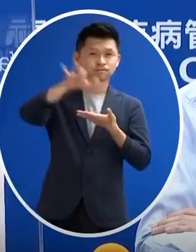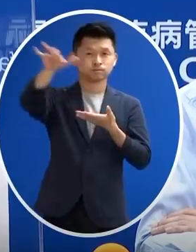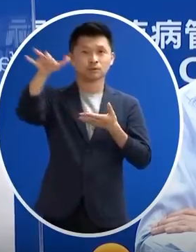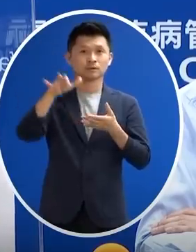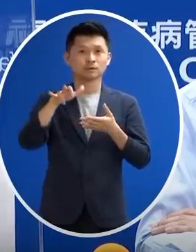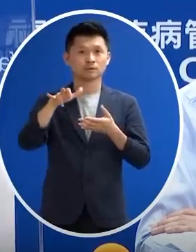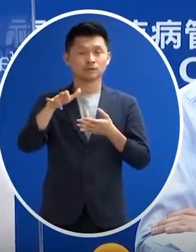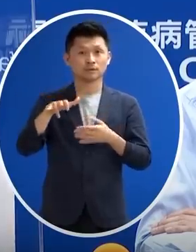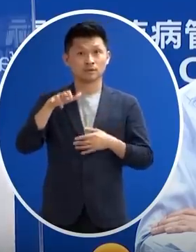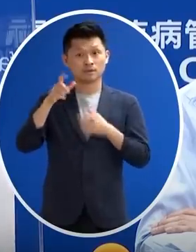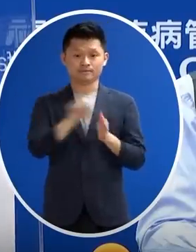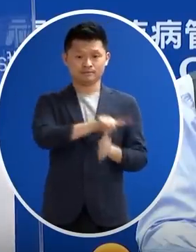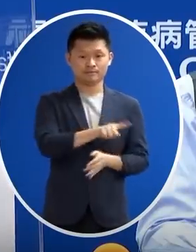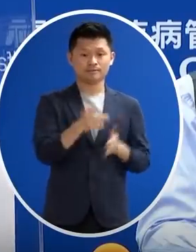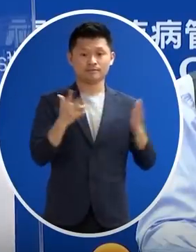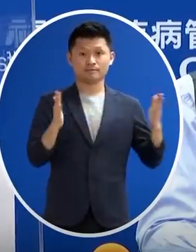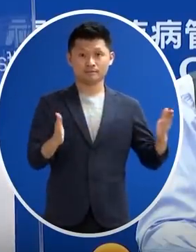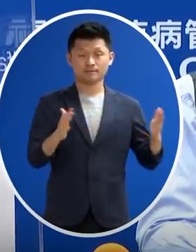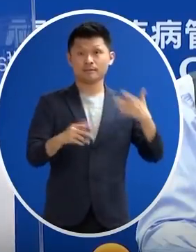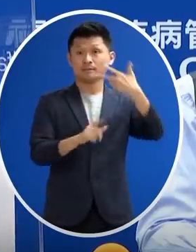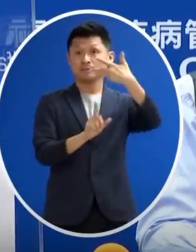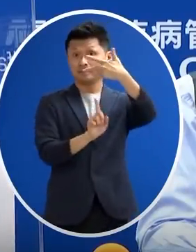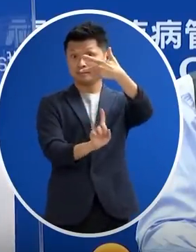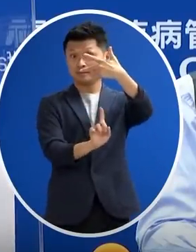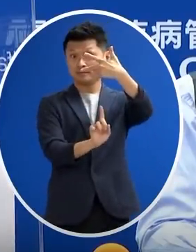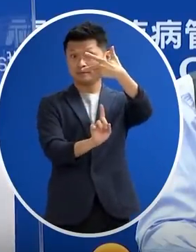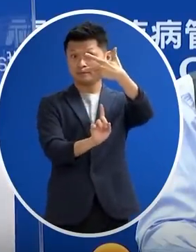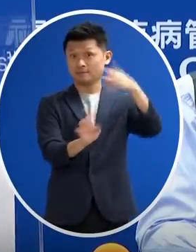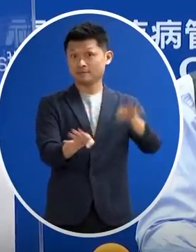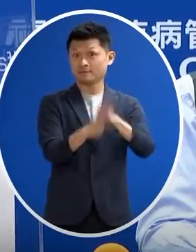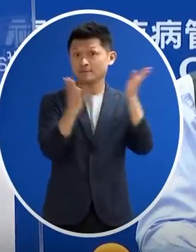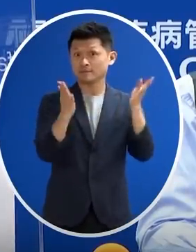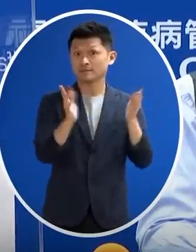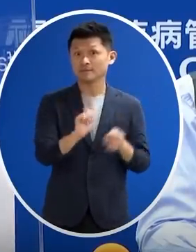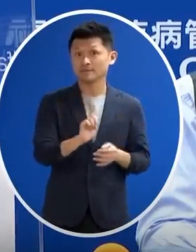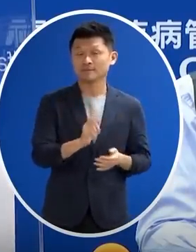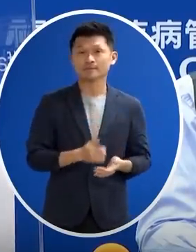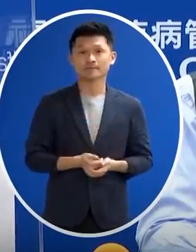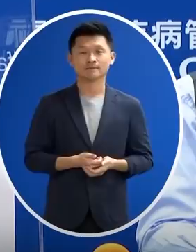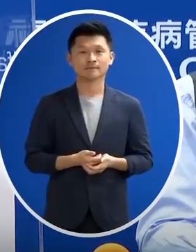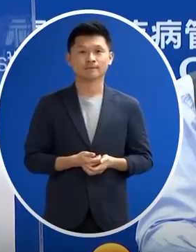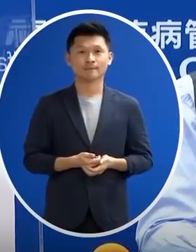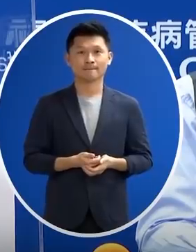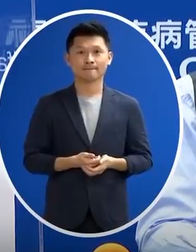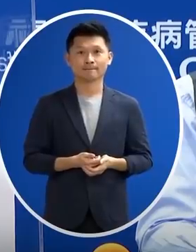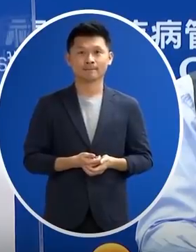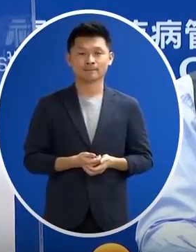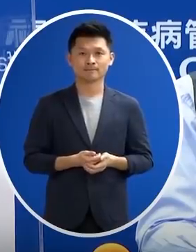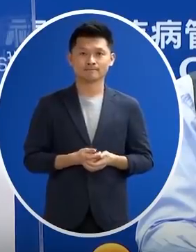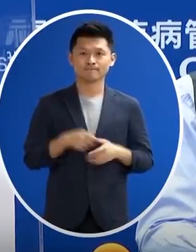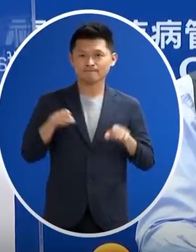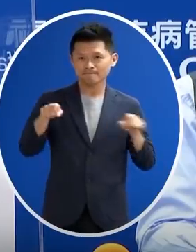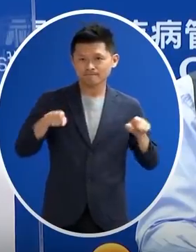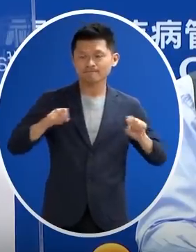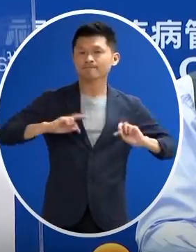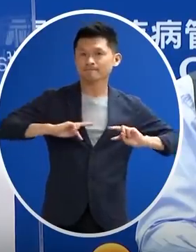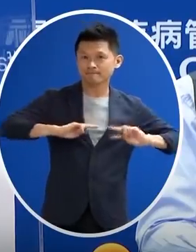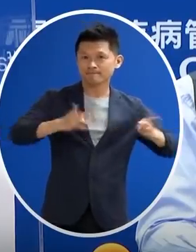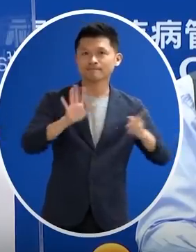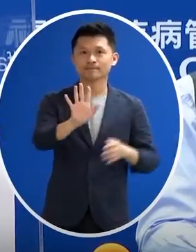组人的管理的情况，在7月1号，那这里面有稍微的一些改变了，